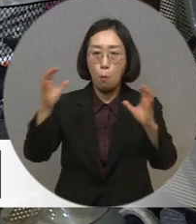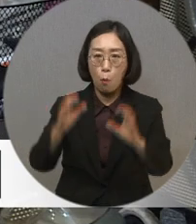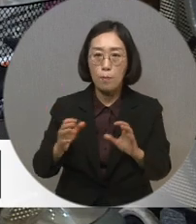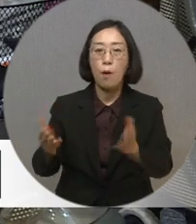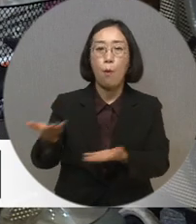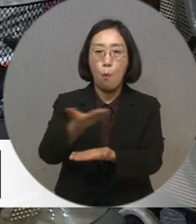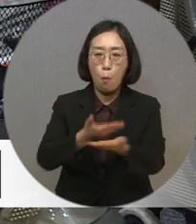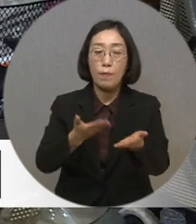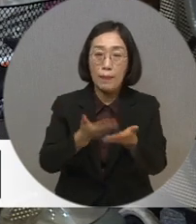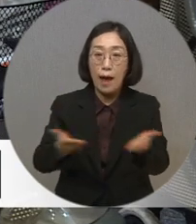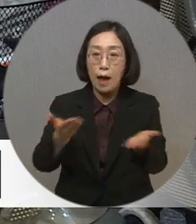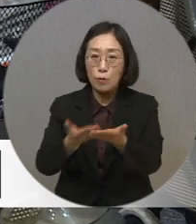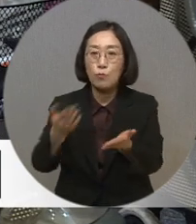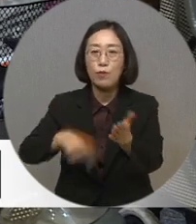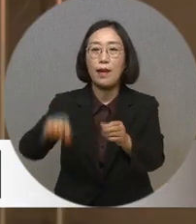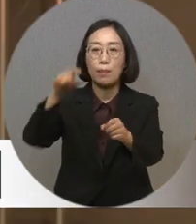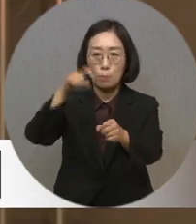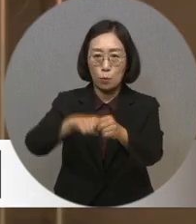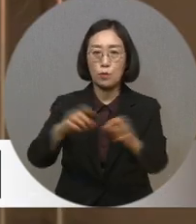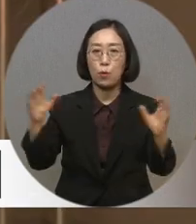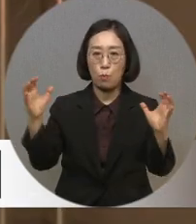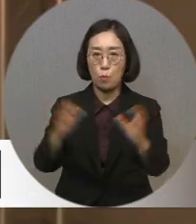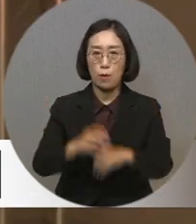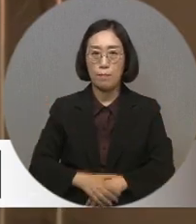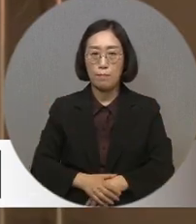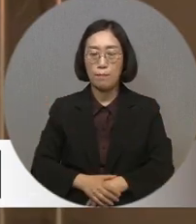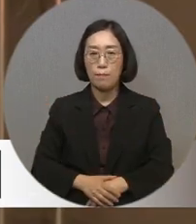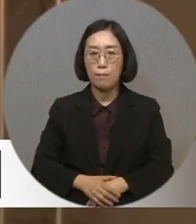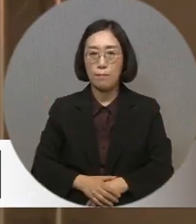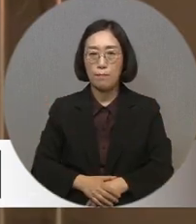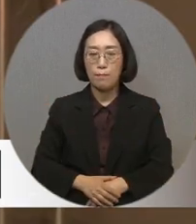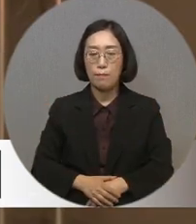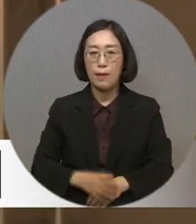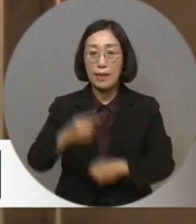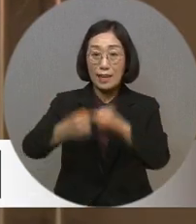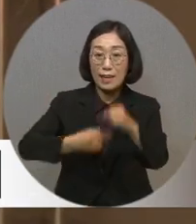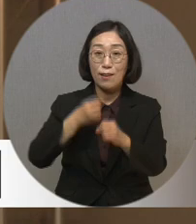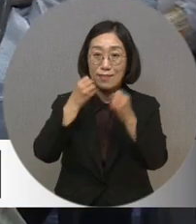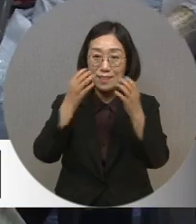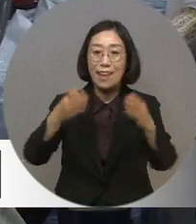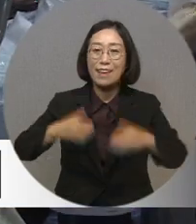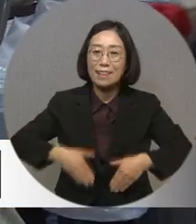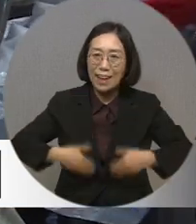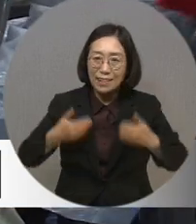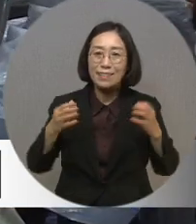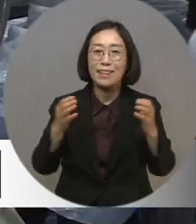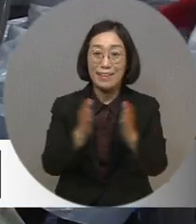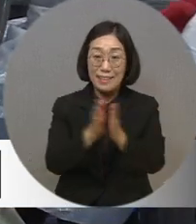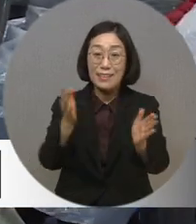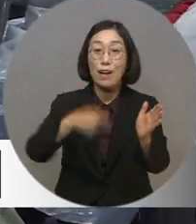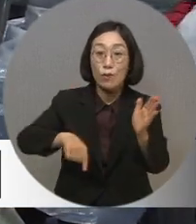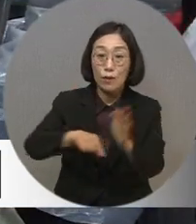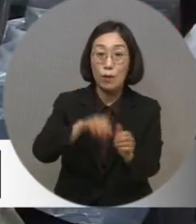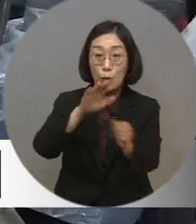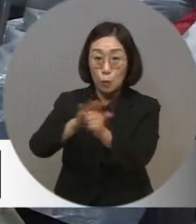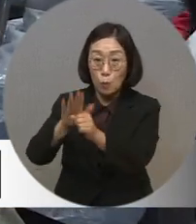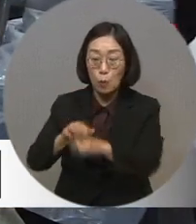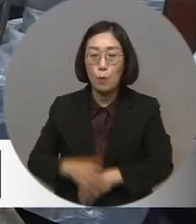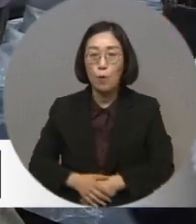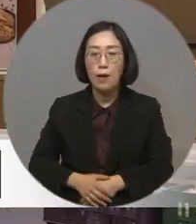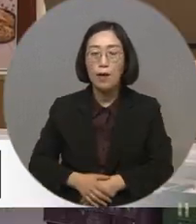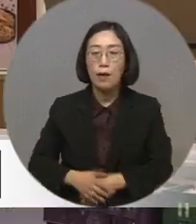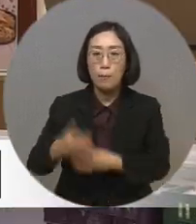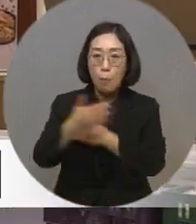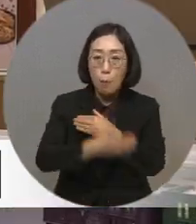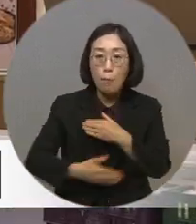위한 공동체 행사입니다. 이웃들과 함께 새해를 따뜻하게 맞이하기 위해 개최된 이 행사는